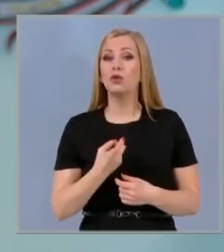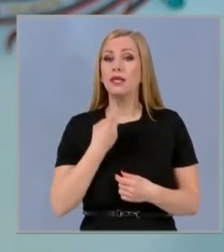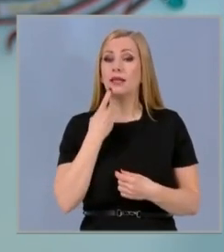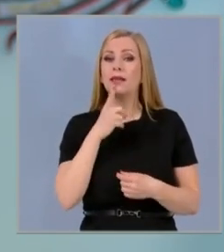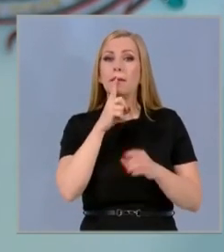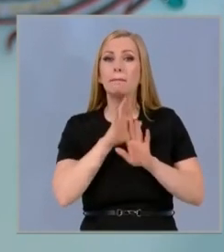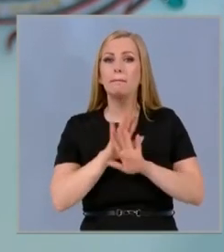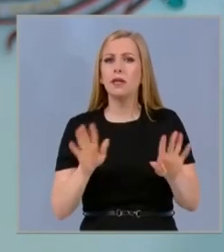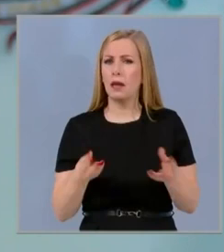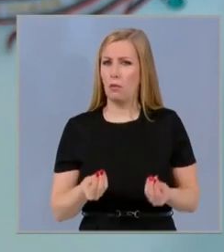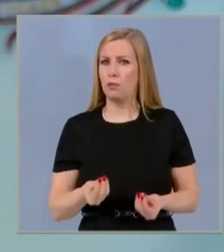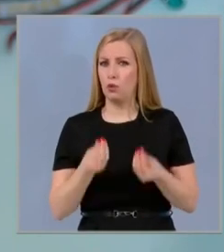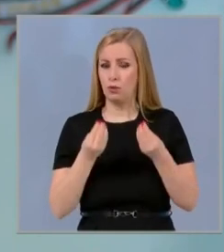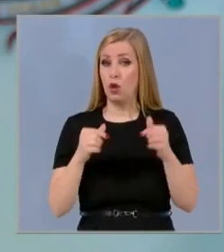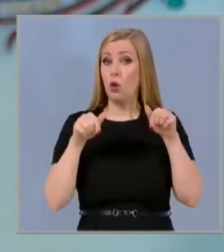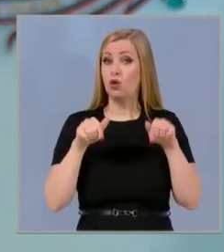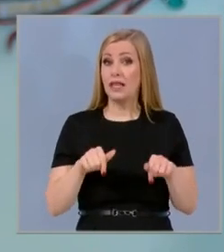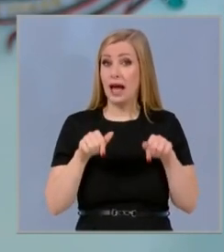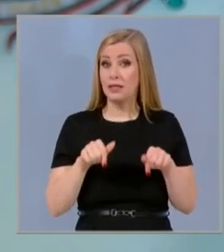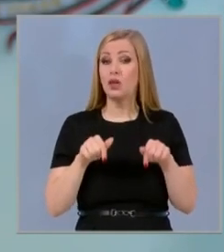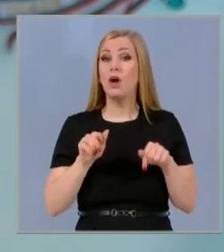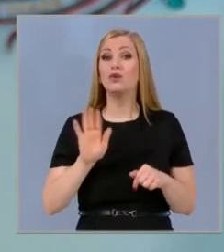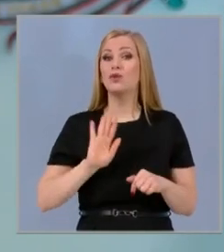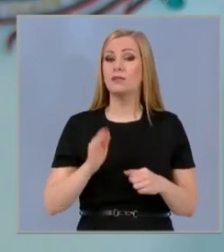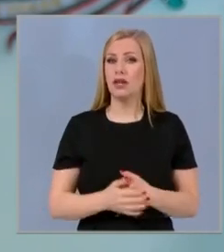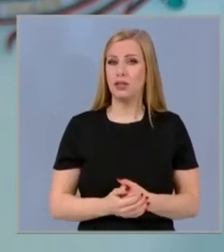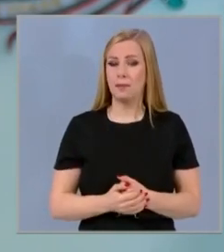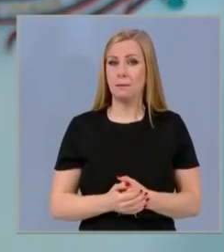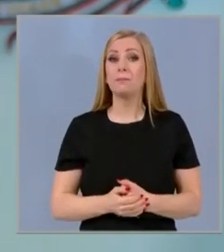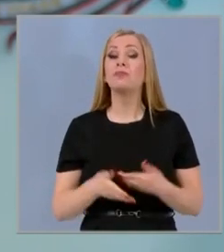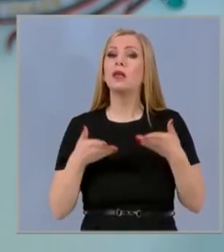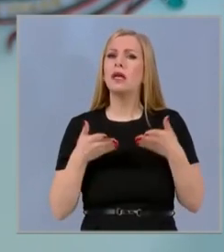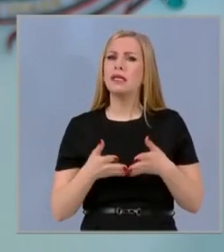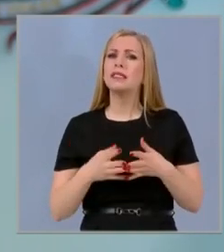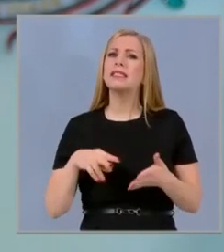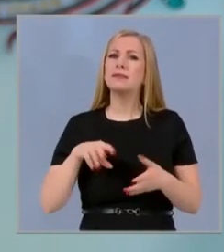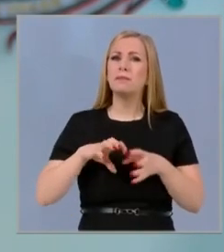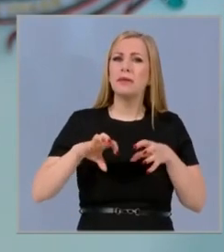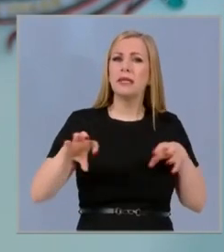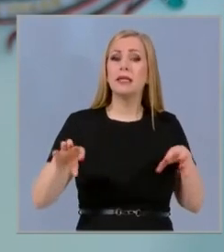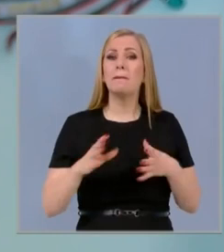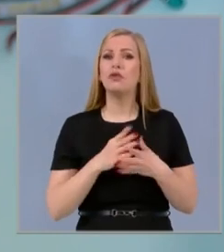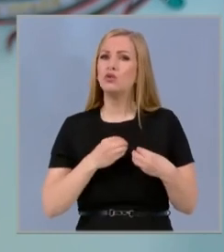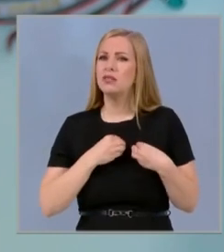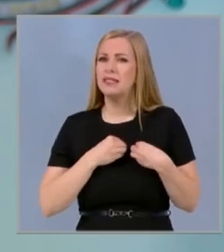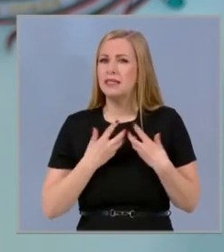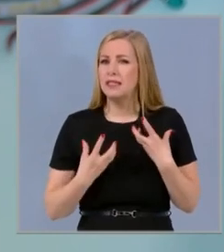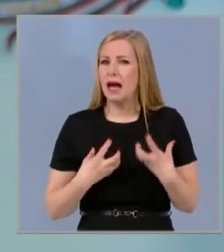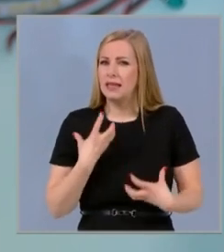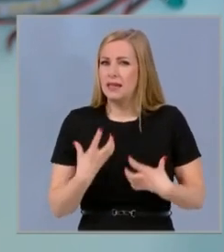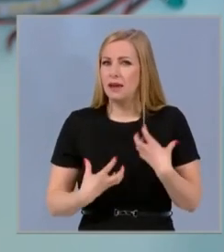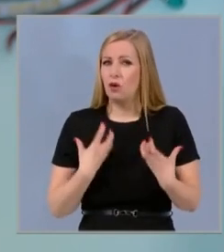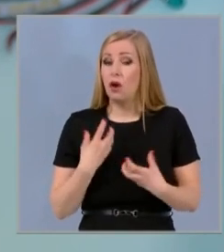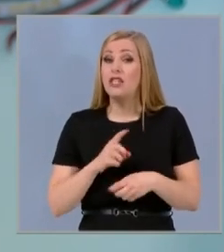и по-благополучна от тази, която изпращаме. Разломна и разпъната между съзиданието и тревогата,